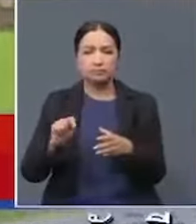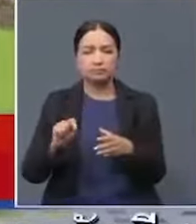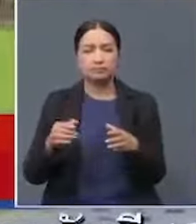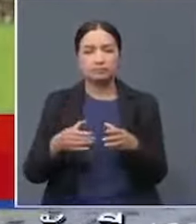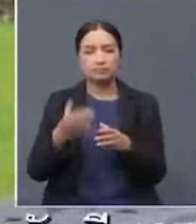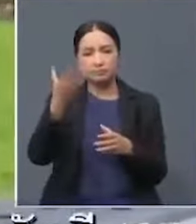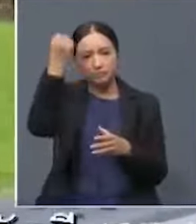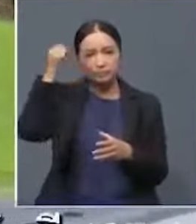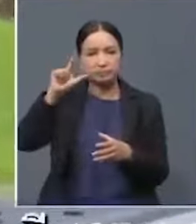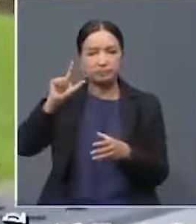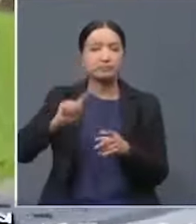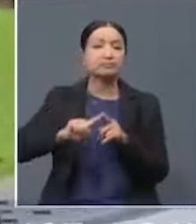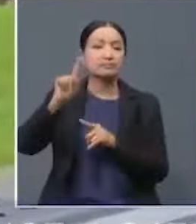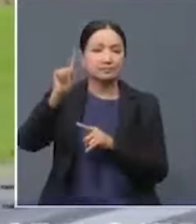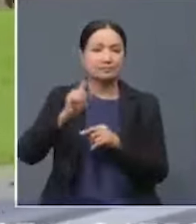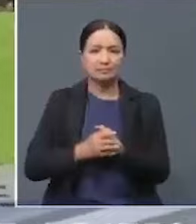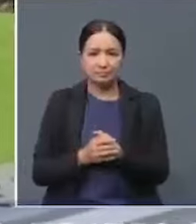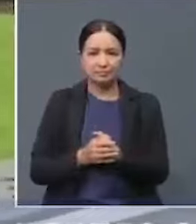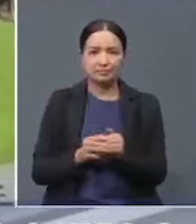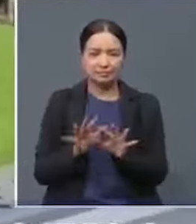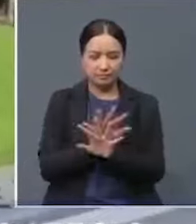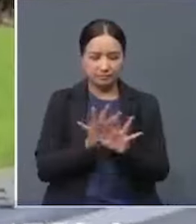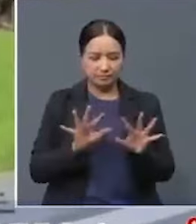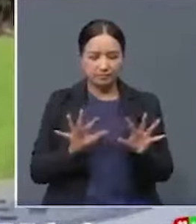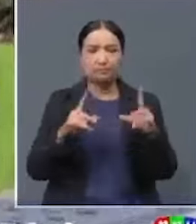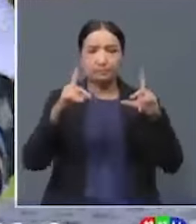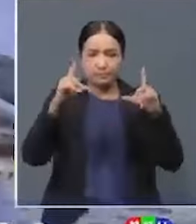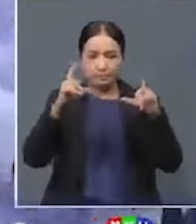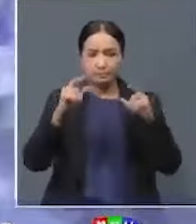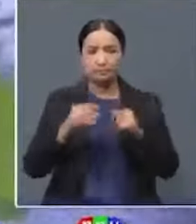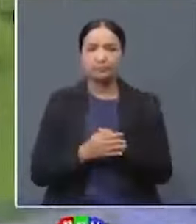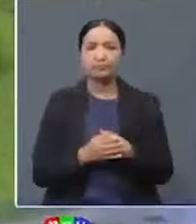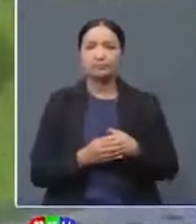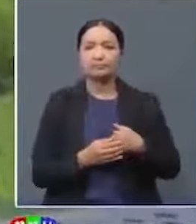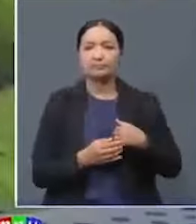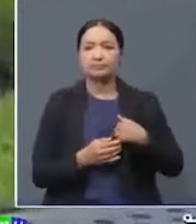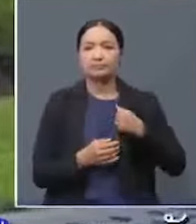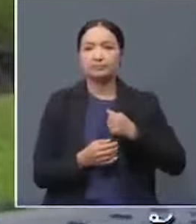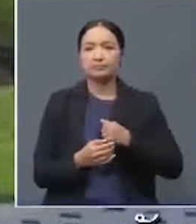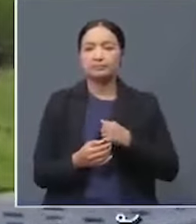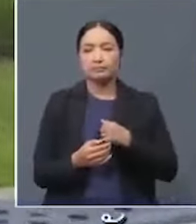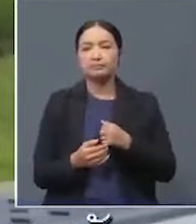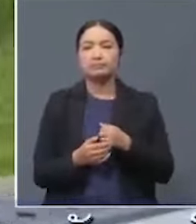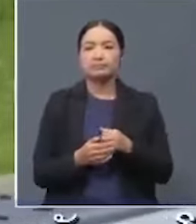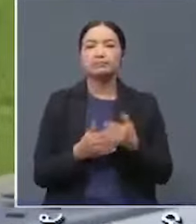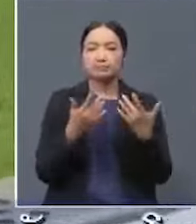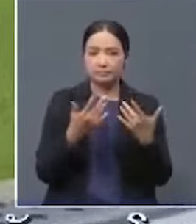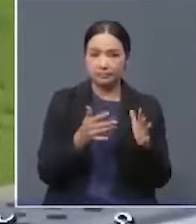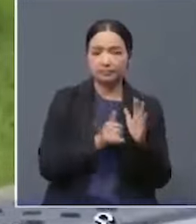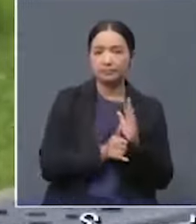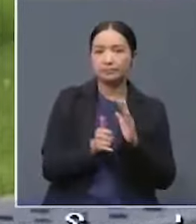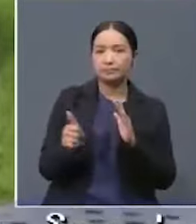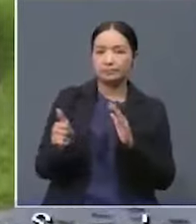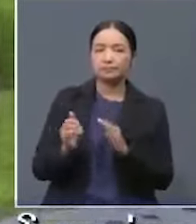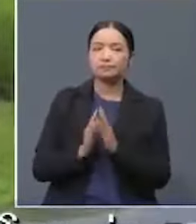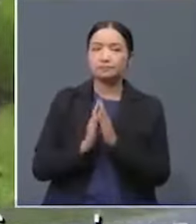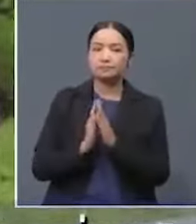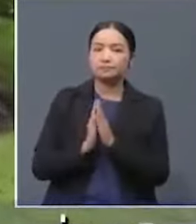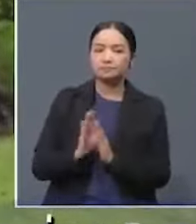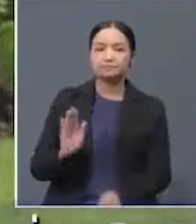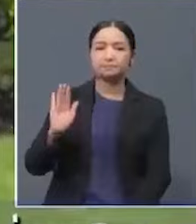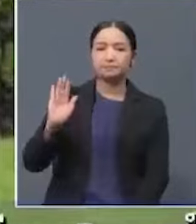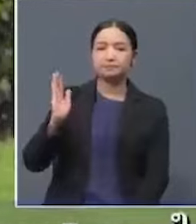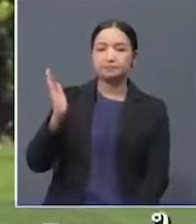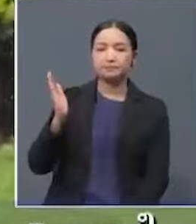ะก็มีขั้นตอนของการถ่ายภาพเดี่ยวในเครื่องแบบปกติขาวก่อนจะเดินทางไปเข้าเฝ้าทูลละอองธุลีพระบาทเพื่อถวายสัตย์ปฏิญาณต